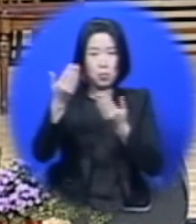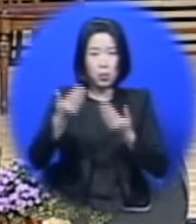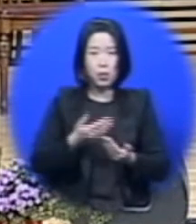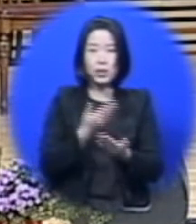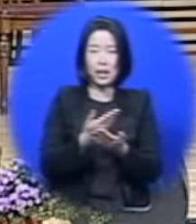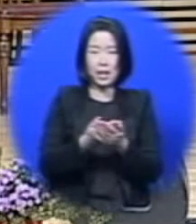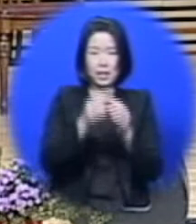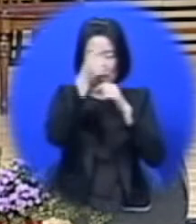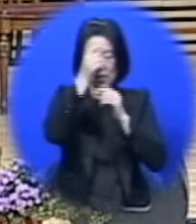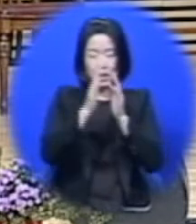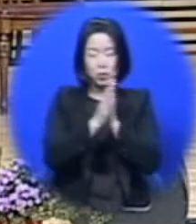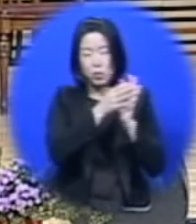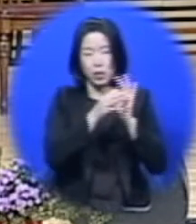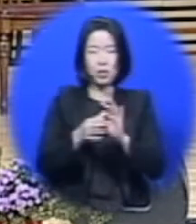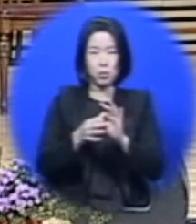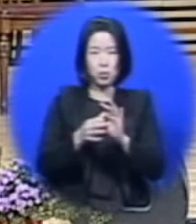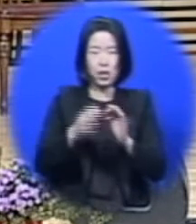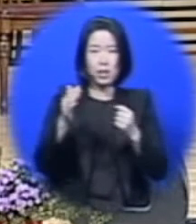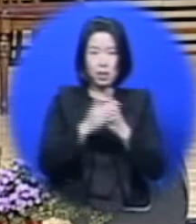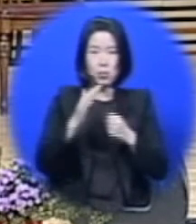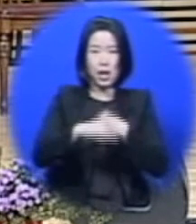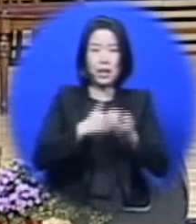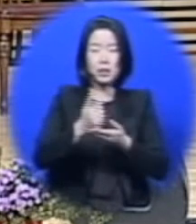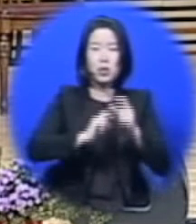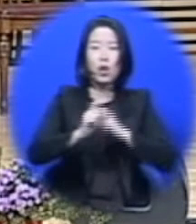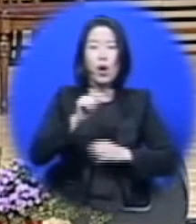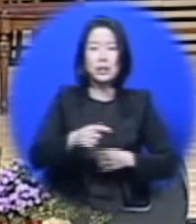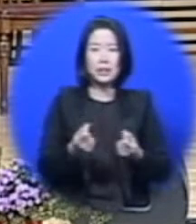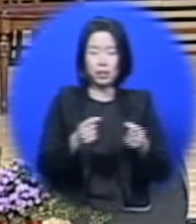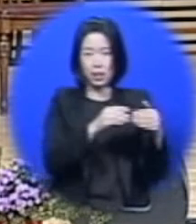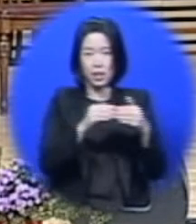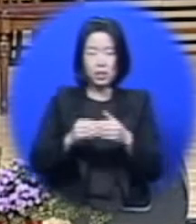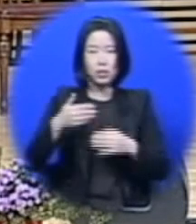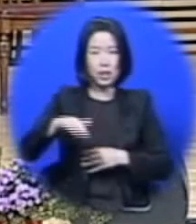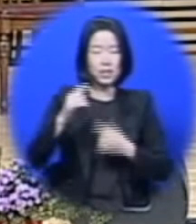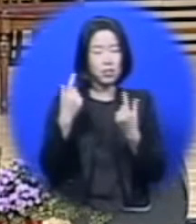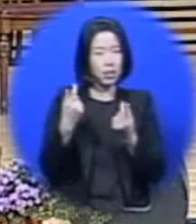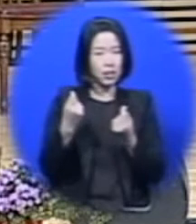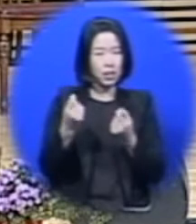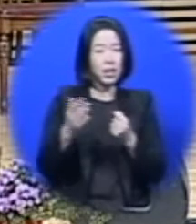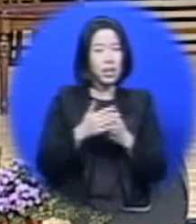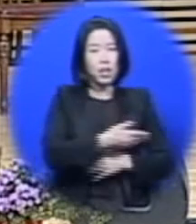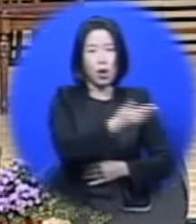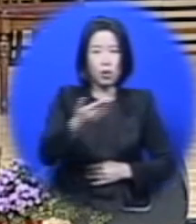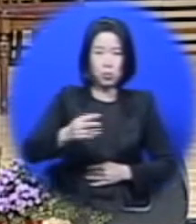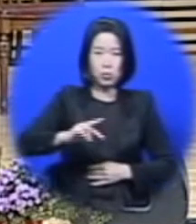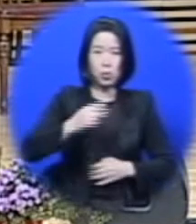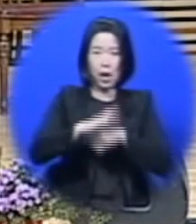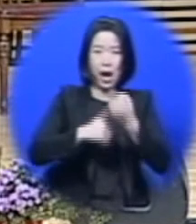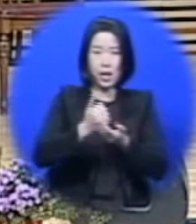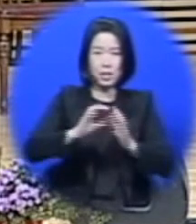계속합니다. 그래서 하나님이 더 그렇게 하시는 것 같습니다. 여러분들도 하나님의 나라의 영광을 보여달라는